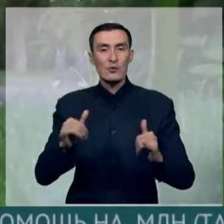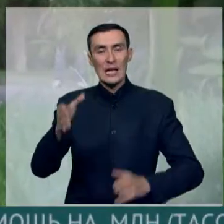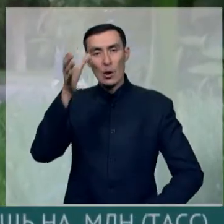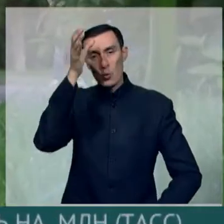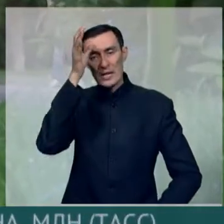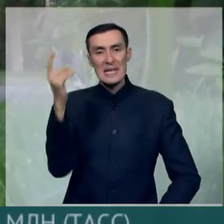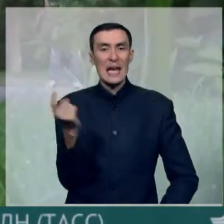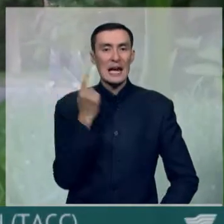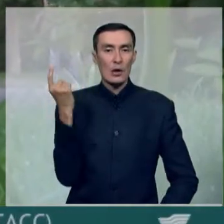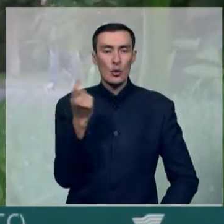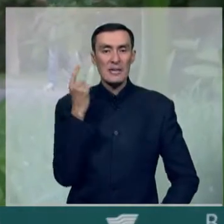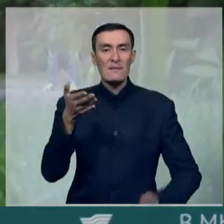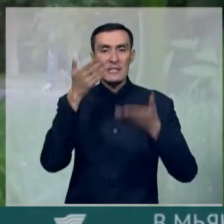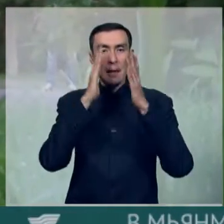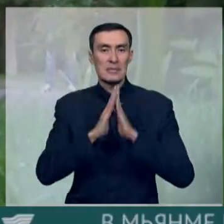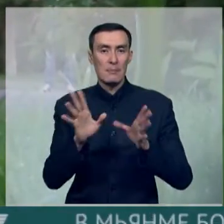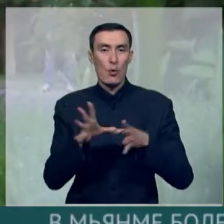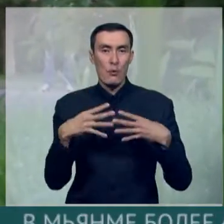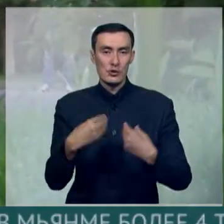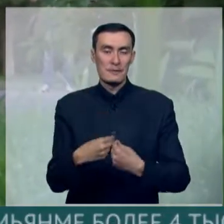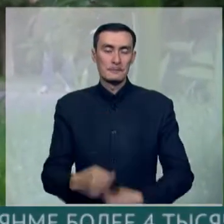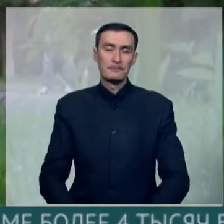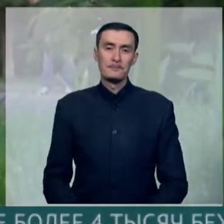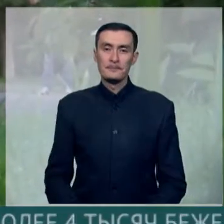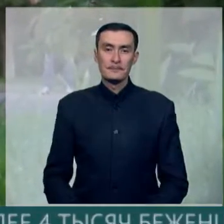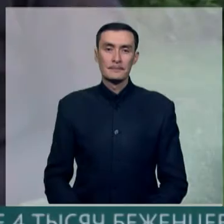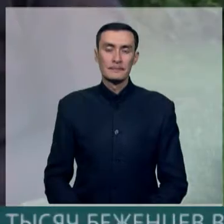науки и экономики в исламском мире.